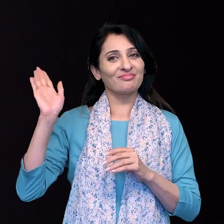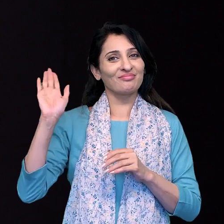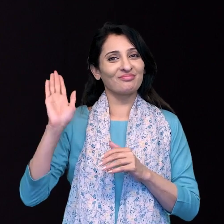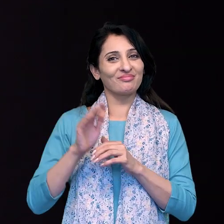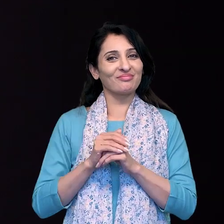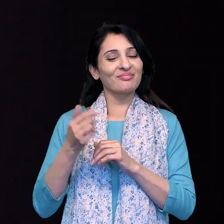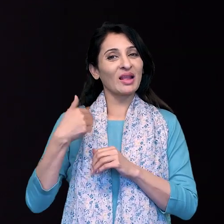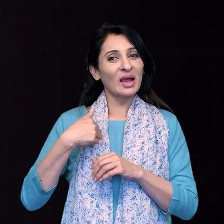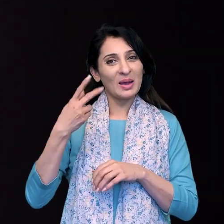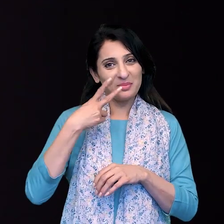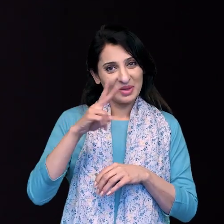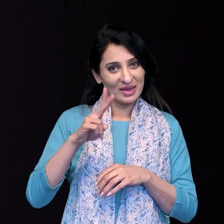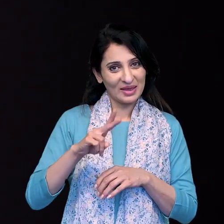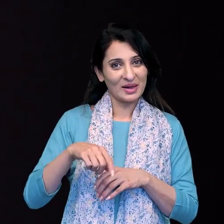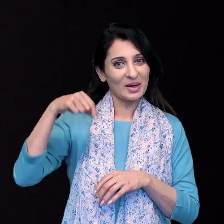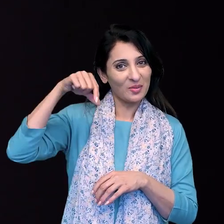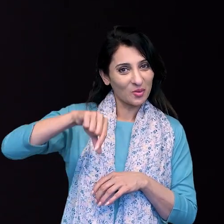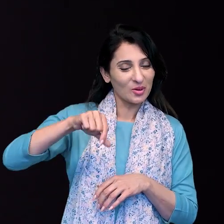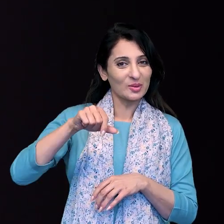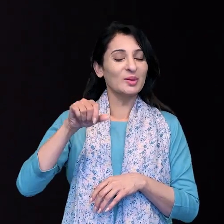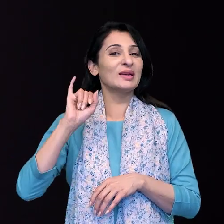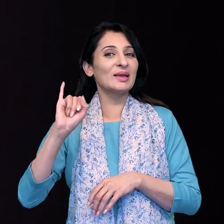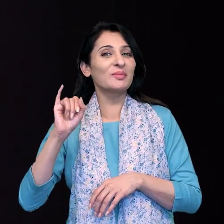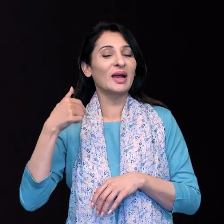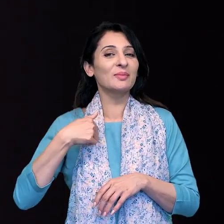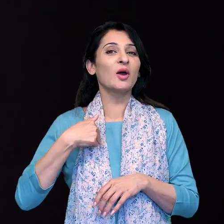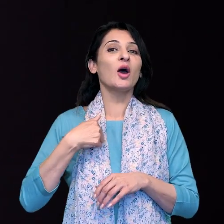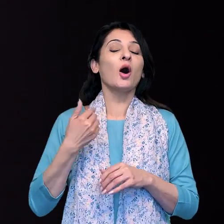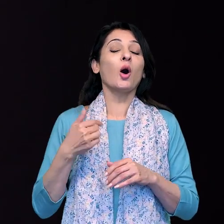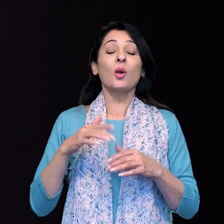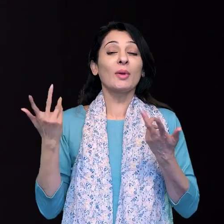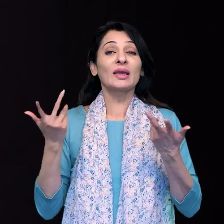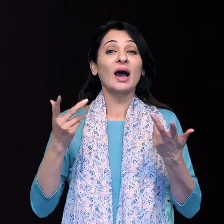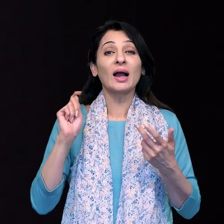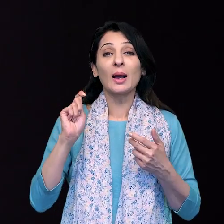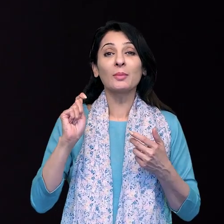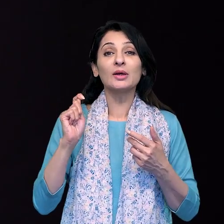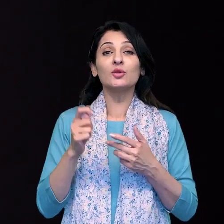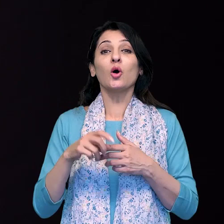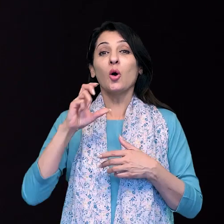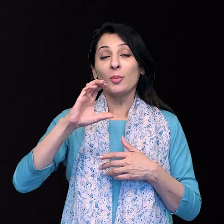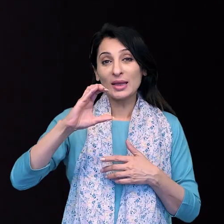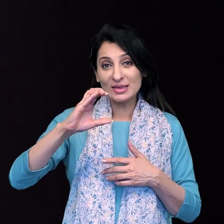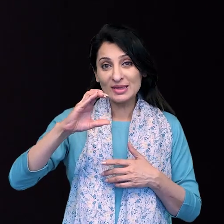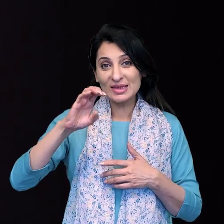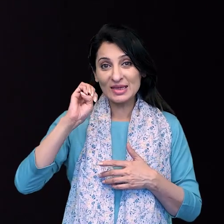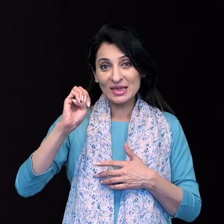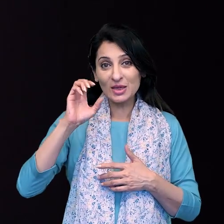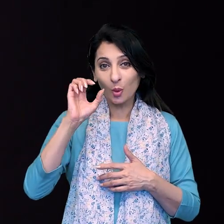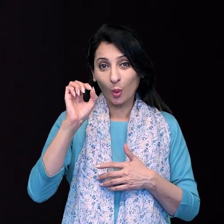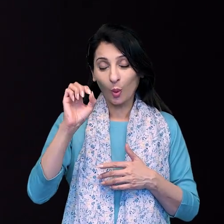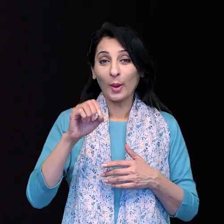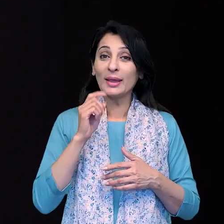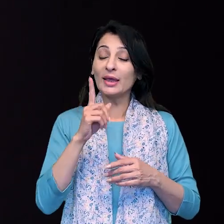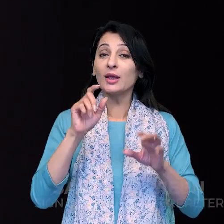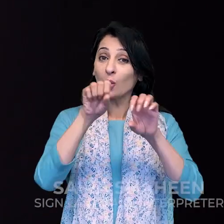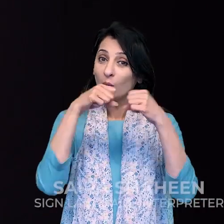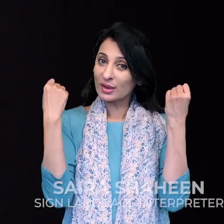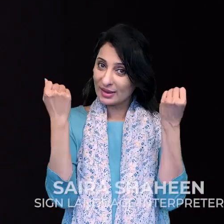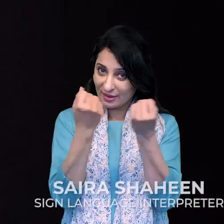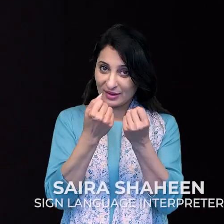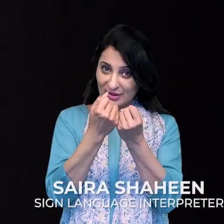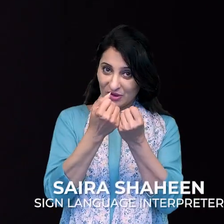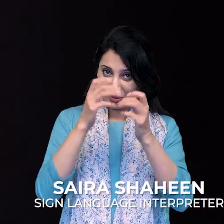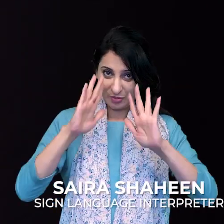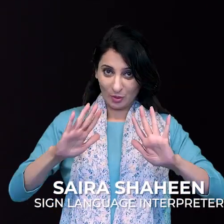जी, मेरा नाम कुरतुलैन इब्राहिम है और मैं को फाउंडर और सीईओ हूँ री इमेजिन कंसल्टेंट्स की। री इमेजिन